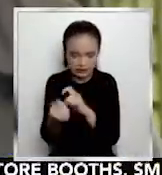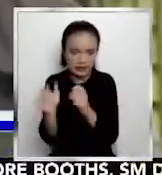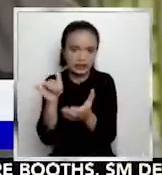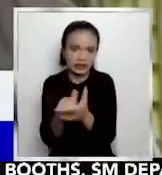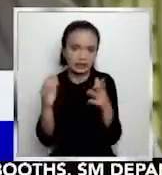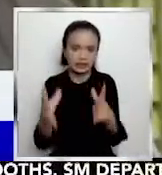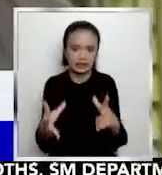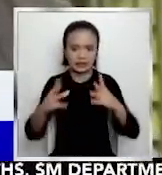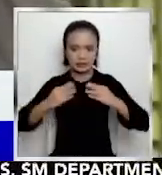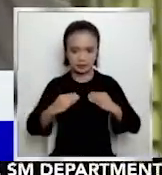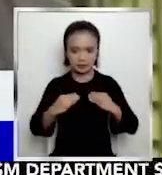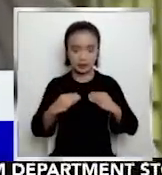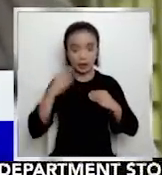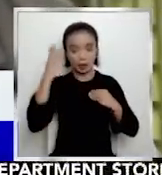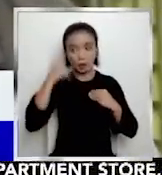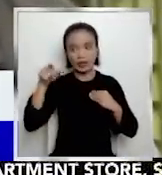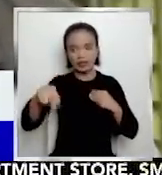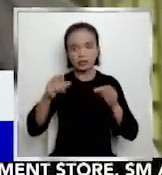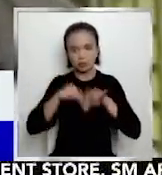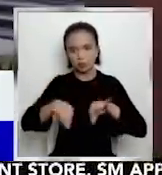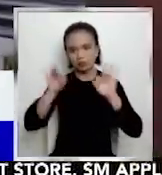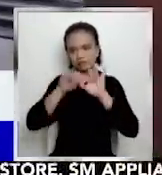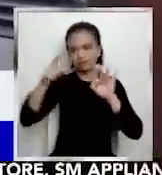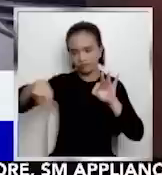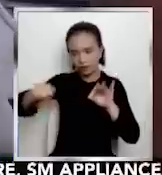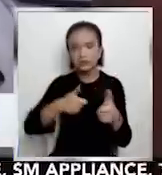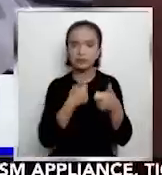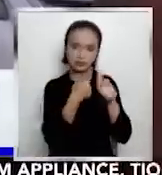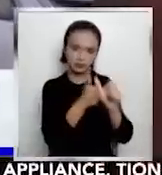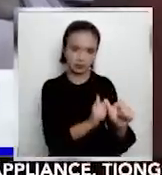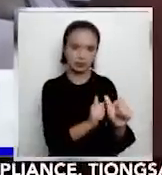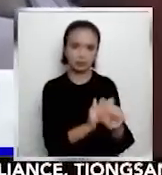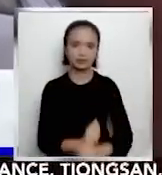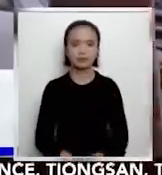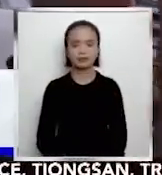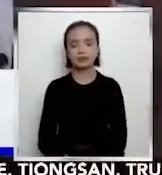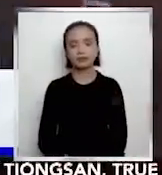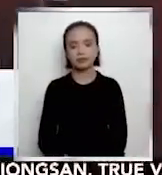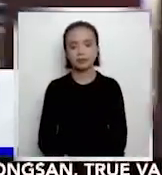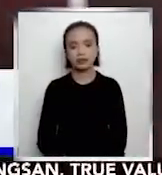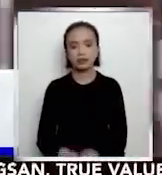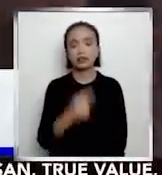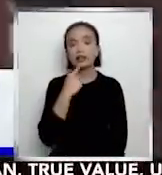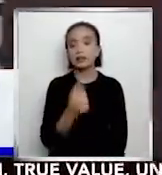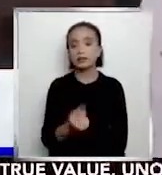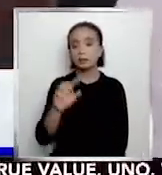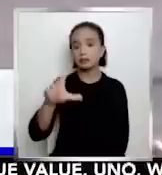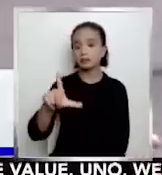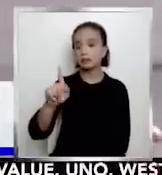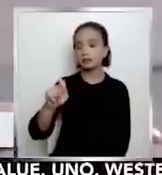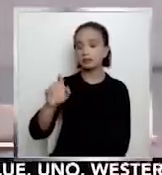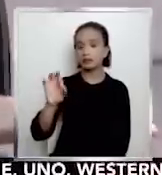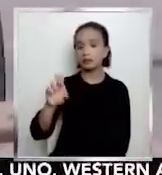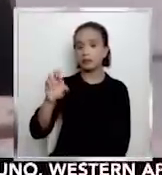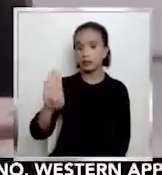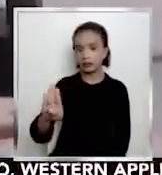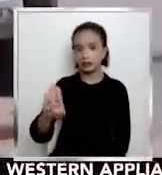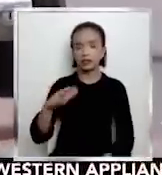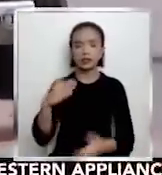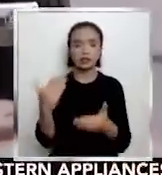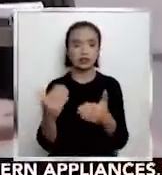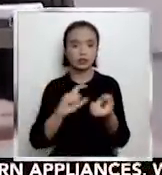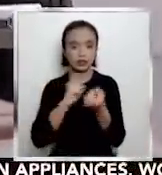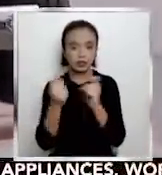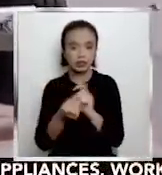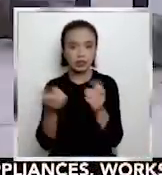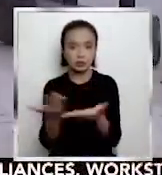for them to comply. Then the industry consolidation. Ayon sa LTFRB sa modernization program na mga pampublikong